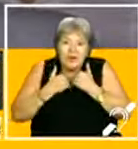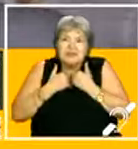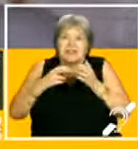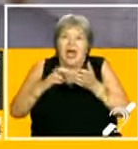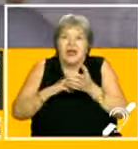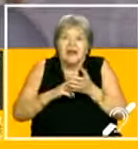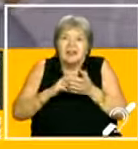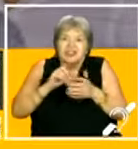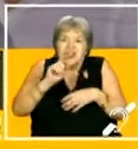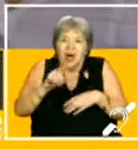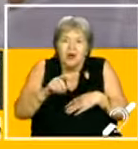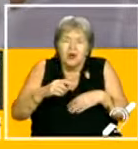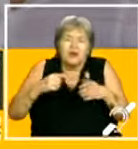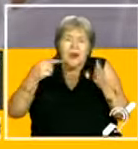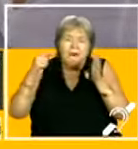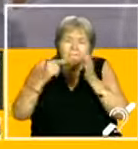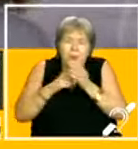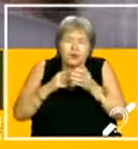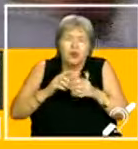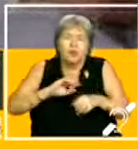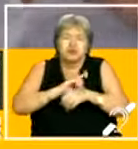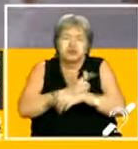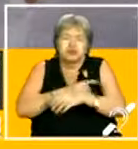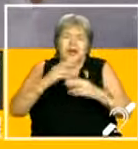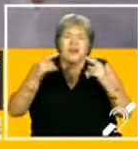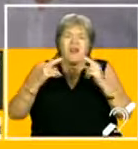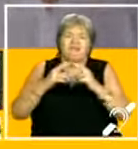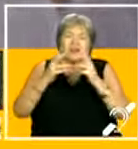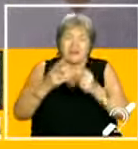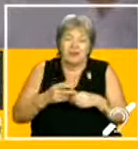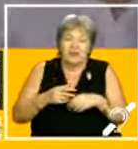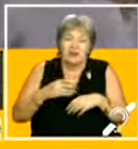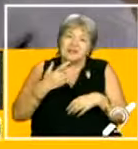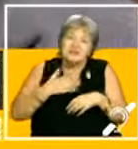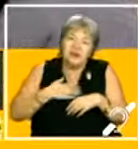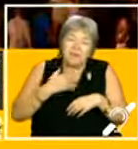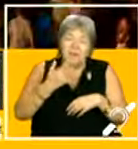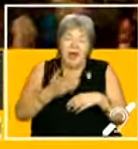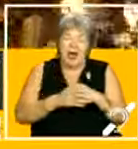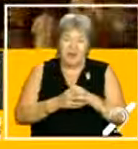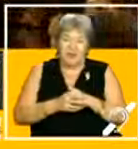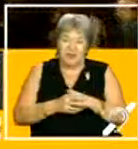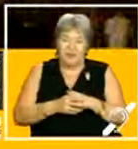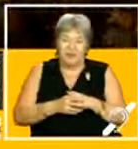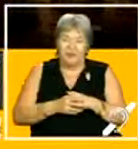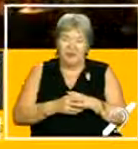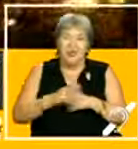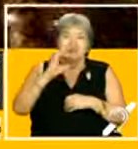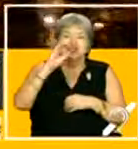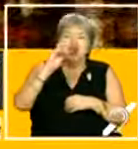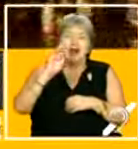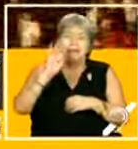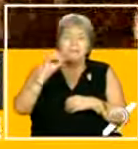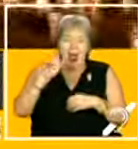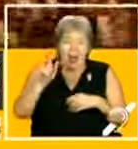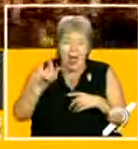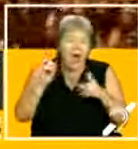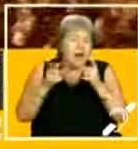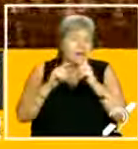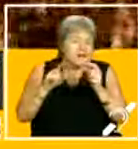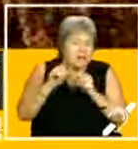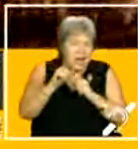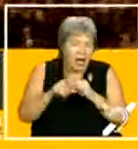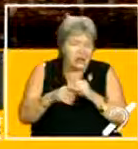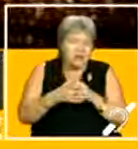vitală e la punctul forte, știi? Și e mișto schimbul de energie, foarte mișto. Cerebel a făcut publicul să vibreze și să cânte